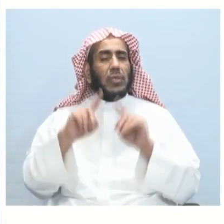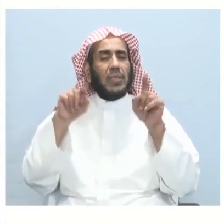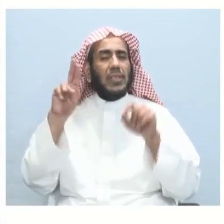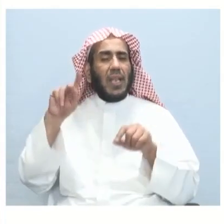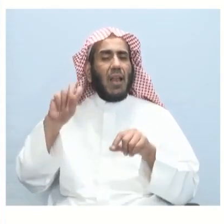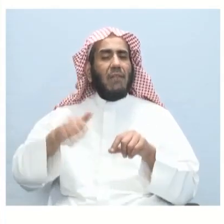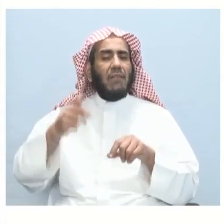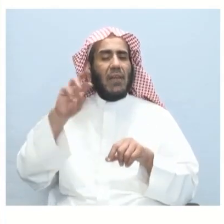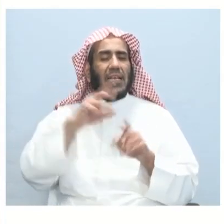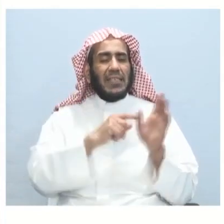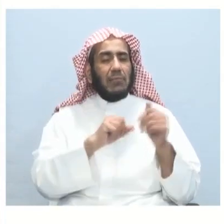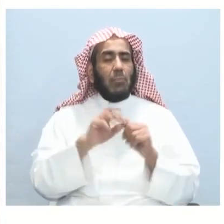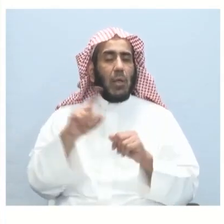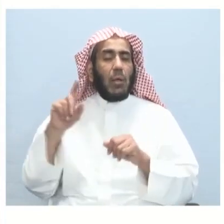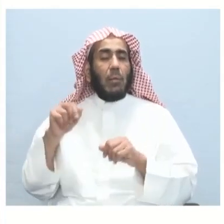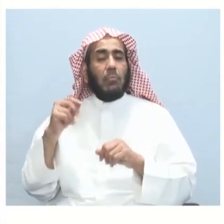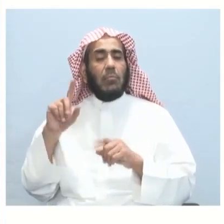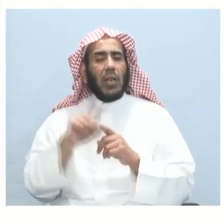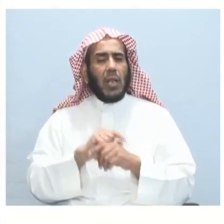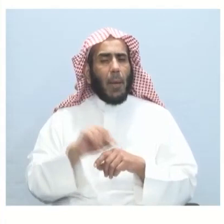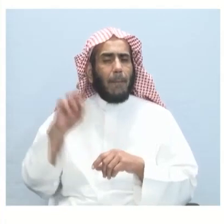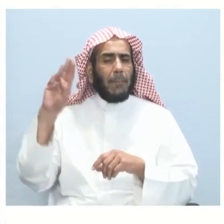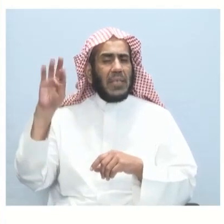وفي الخليه b7 نكتب